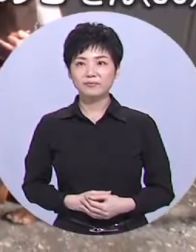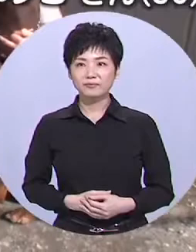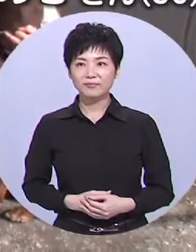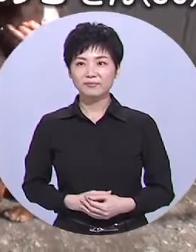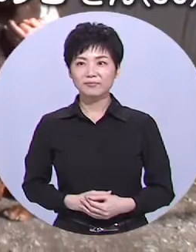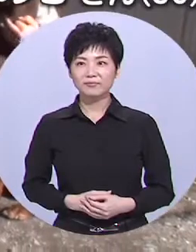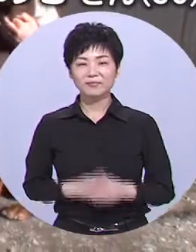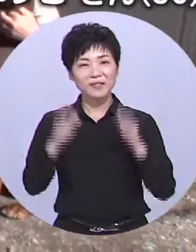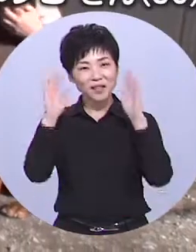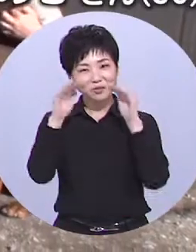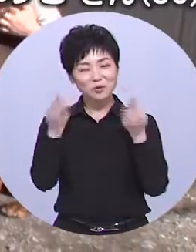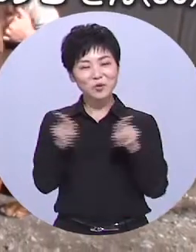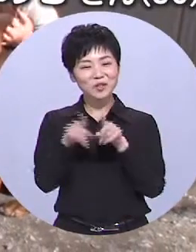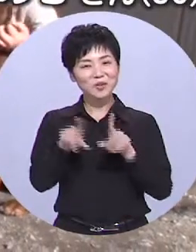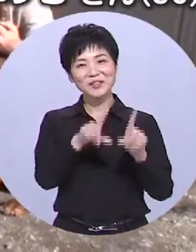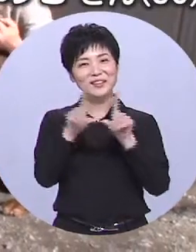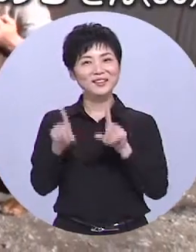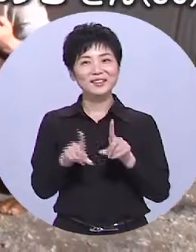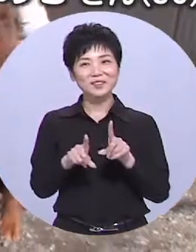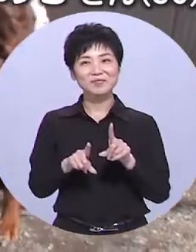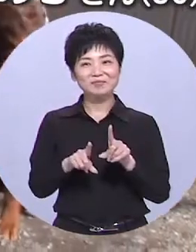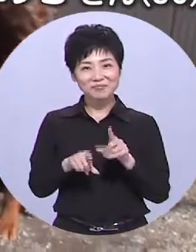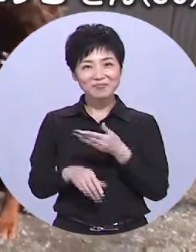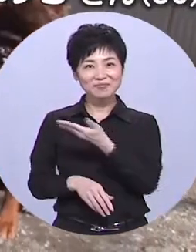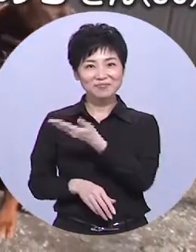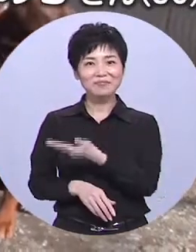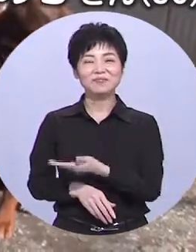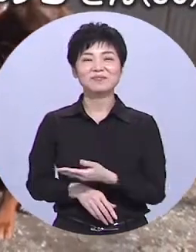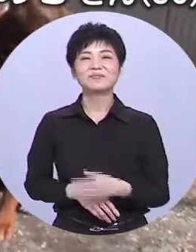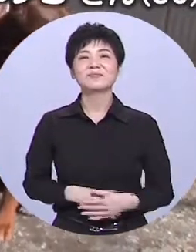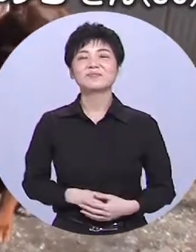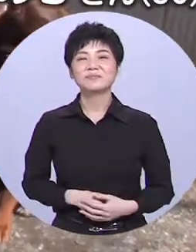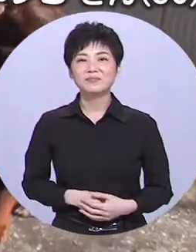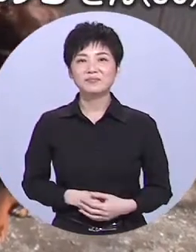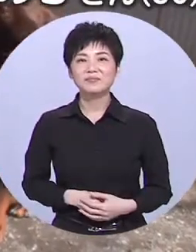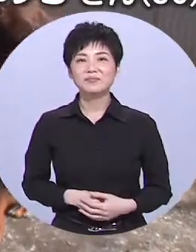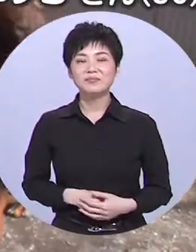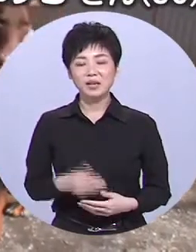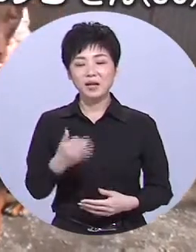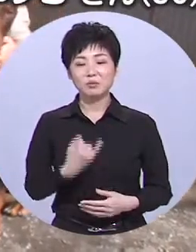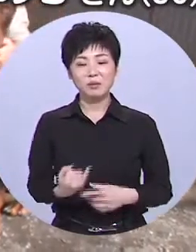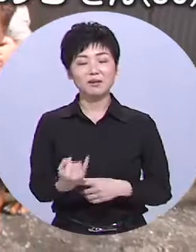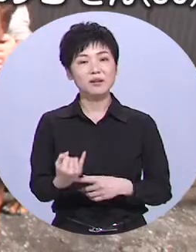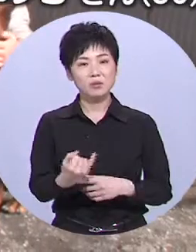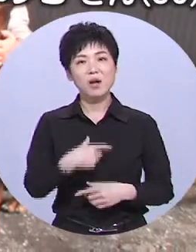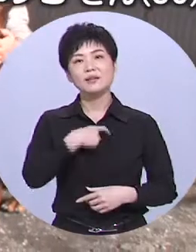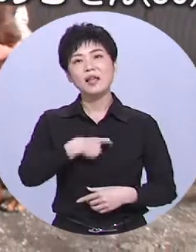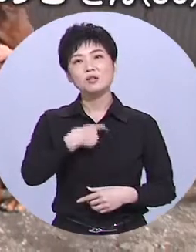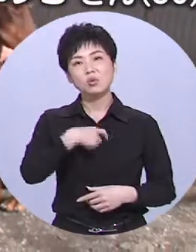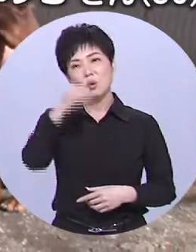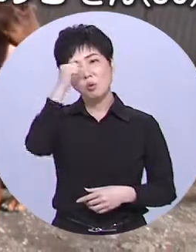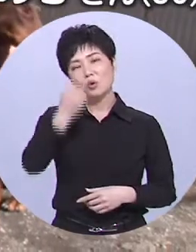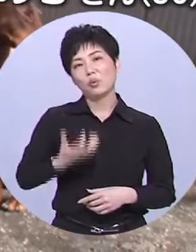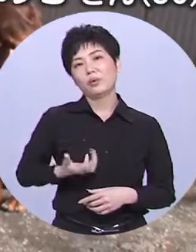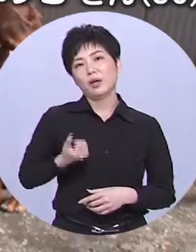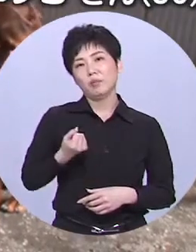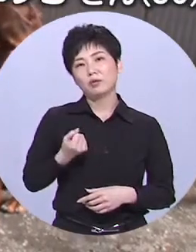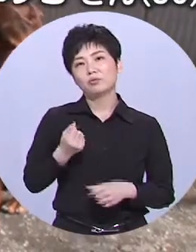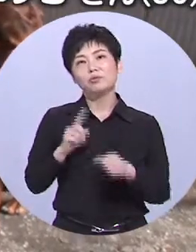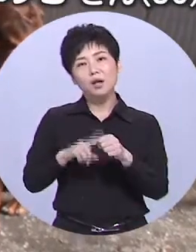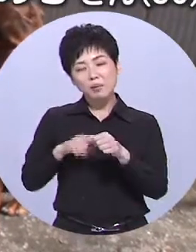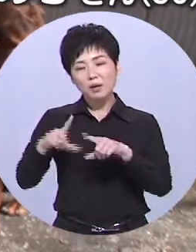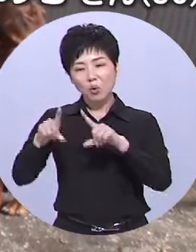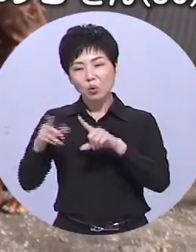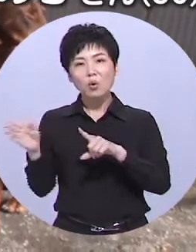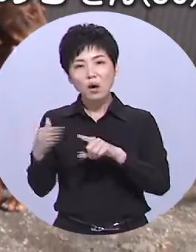たくさんの犬と一緒に暮らしている細野さん一家、長女のまゆちゃんの喘息を和らげるために東京